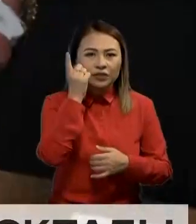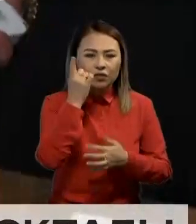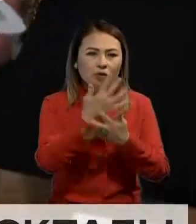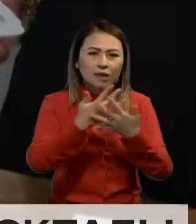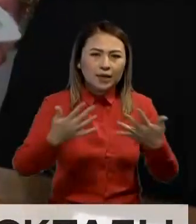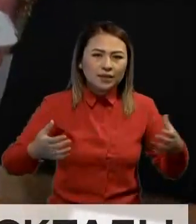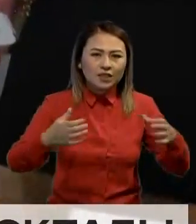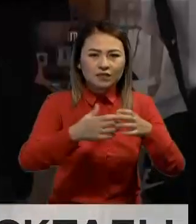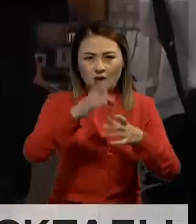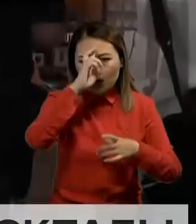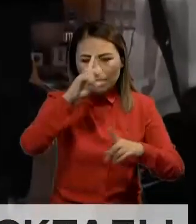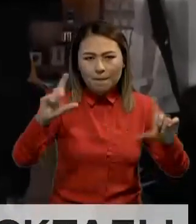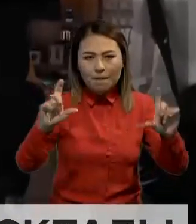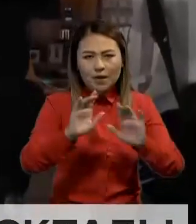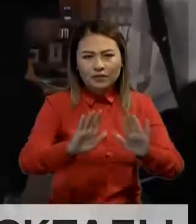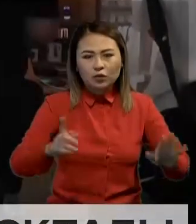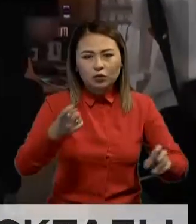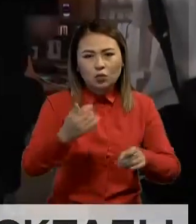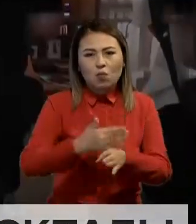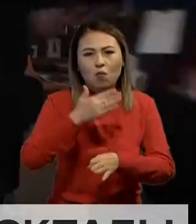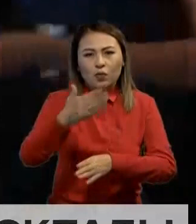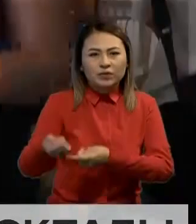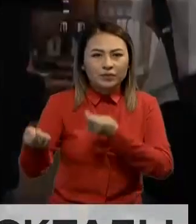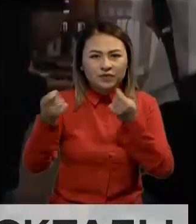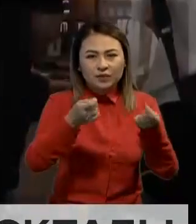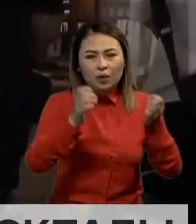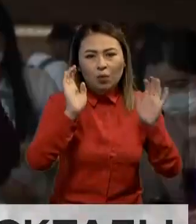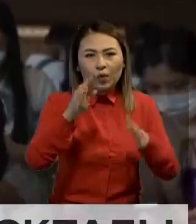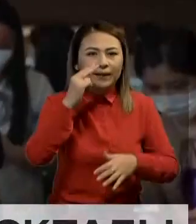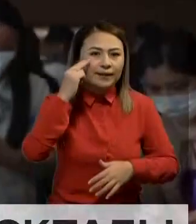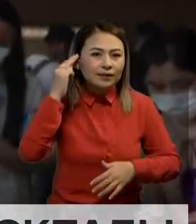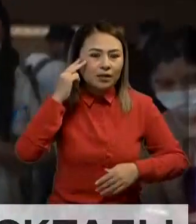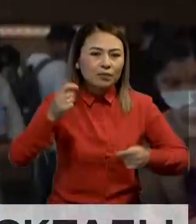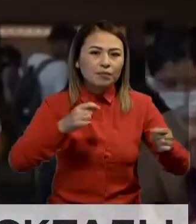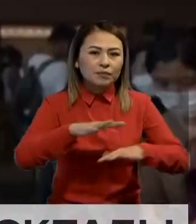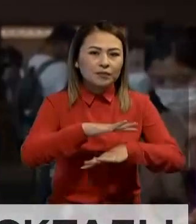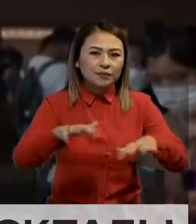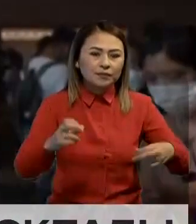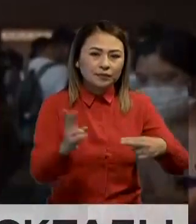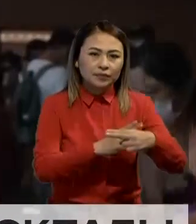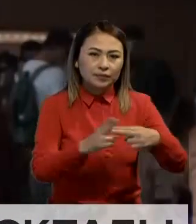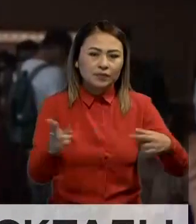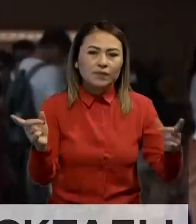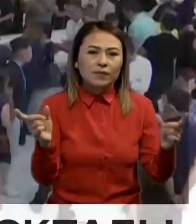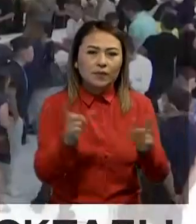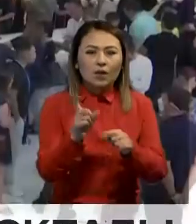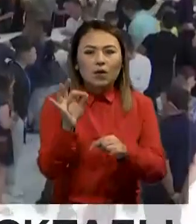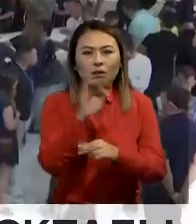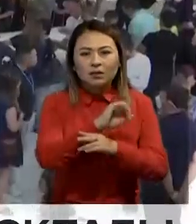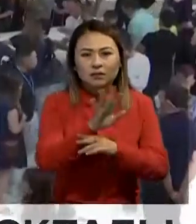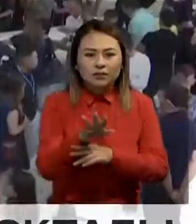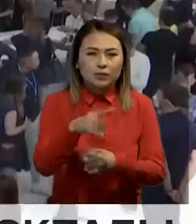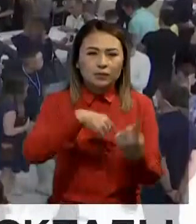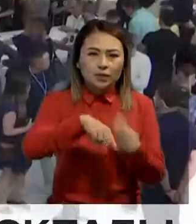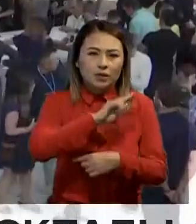кей мемлекеттердегі дүкен сөрелеріне кеш түсетінін растады. Қытай билігінің коронавируспен күресу шаралары аясында көптеген кәсіпкерлердің